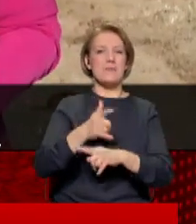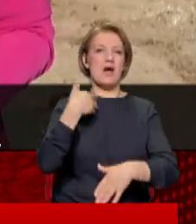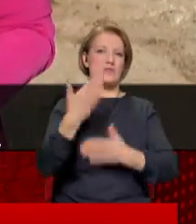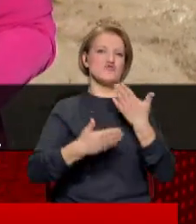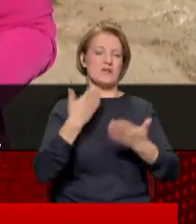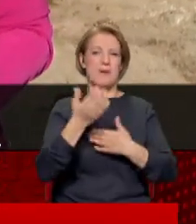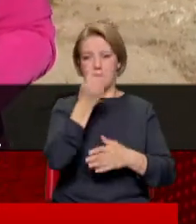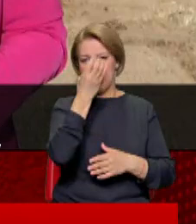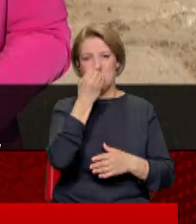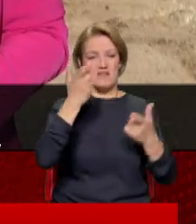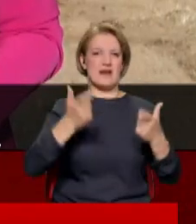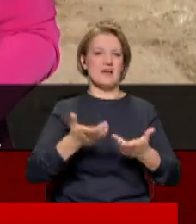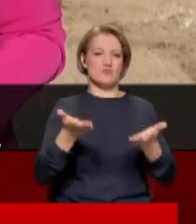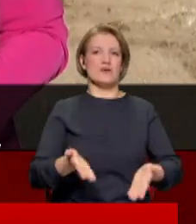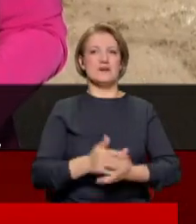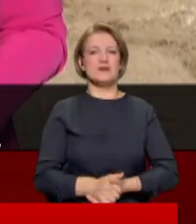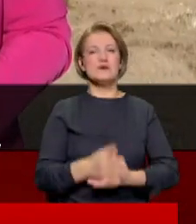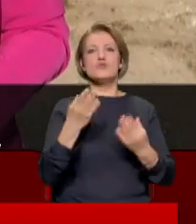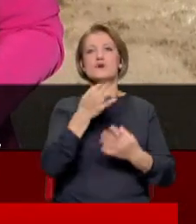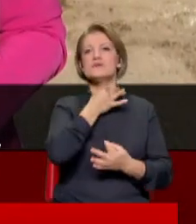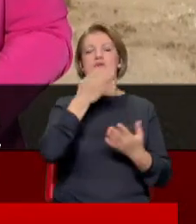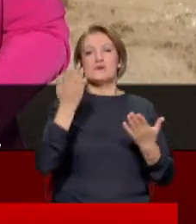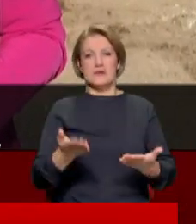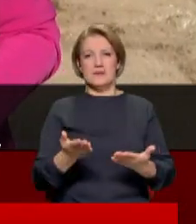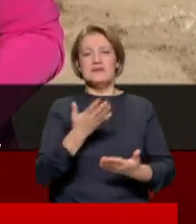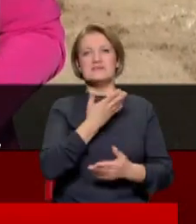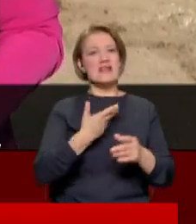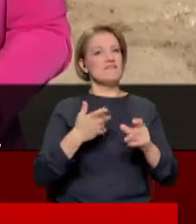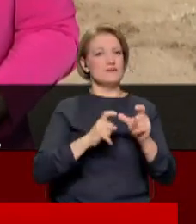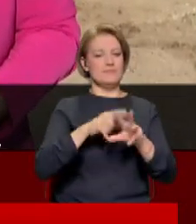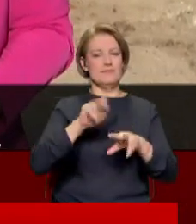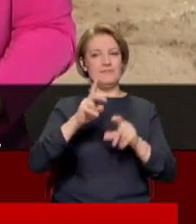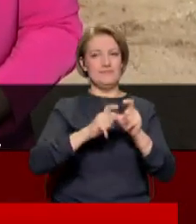aktaracaklarımız Bahçeli Evler'den bu kadar. Çok teşekkür ediyoruz Sevgi ve Ferhan.